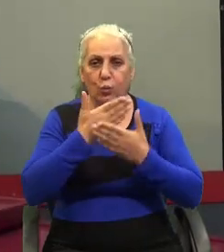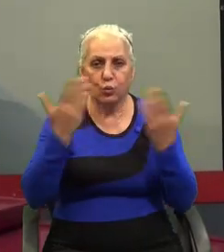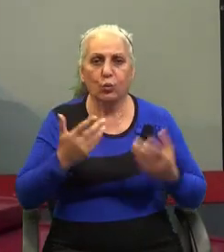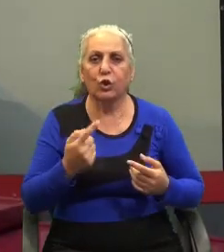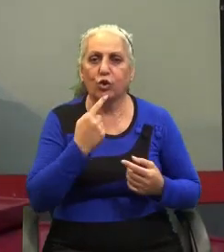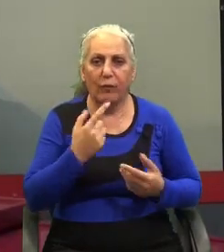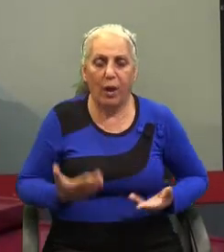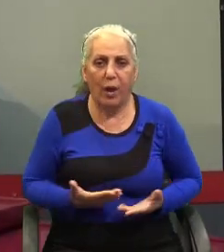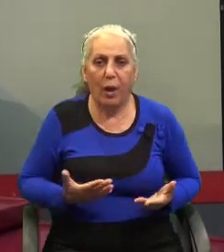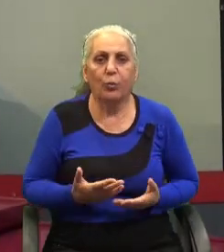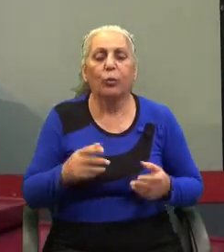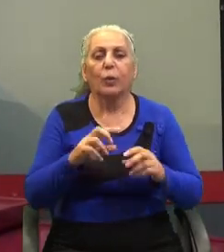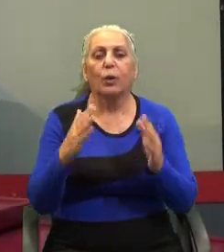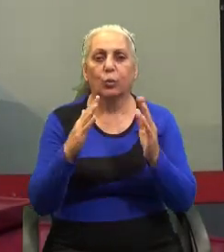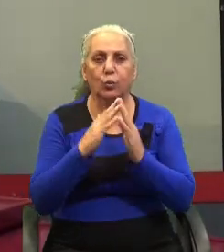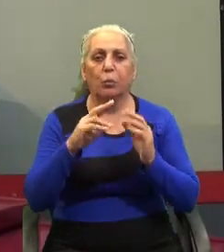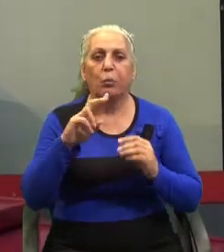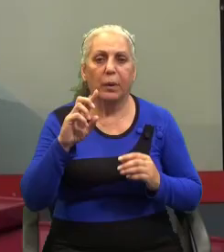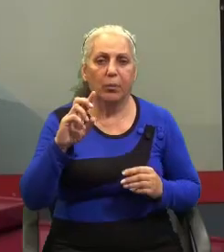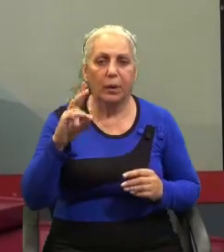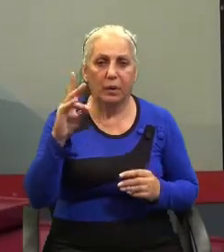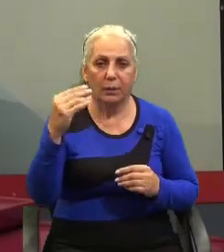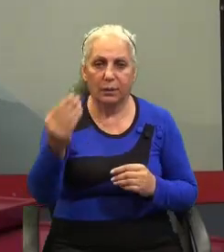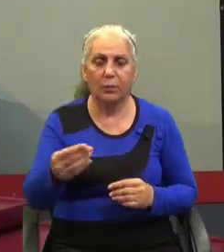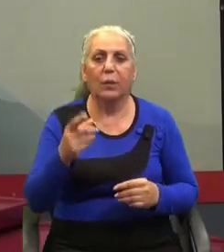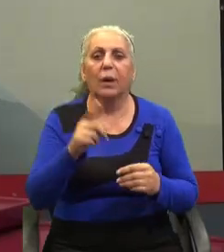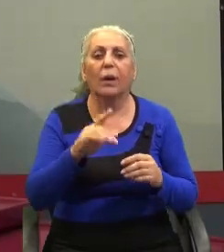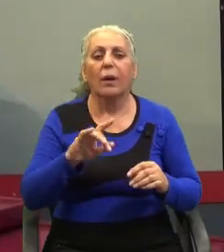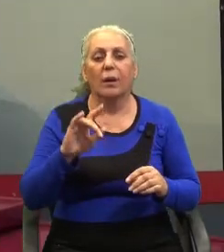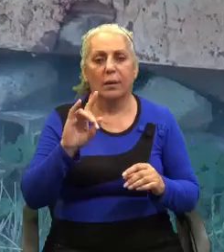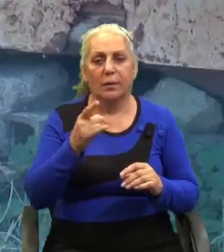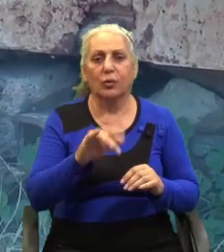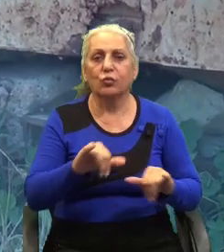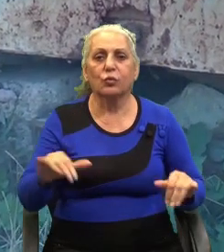նվիրել, այս անգամ էլ շեշտը դրվել է ընտանիքի բազմազավակության վրա։